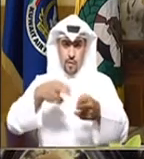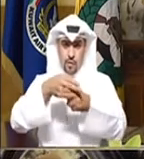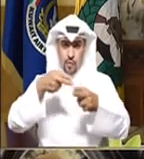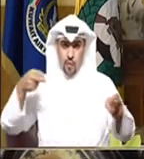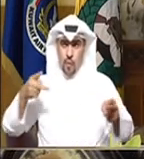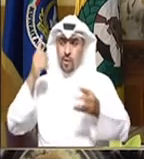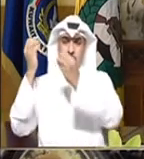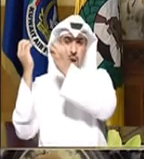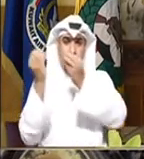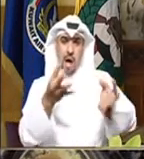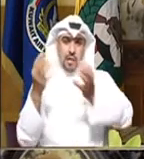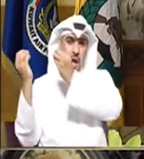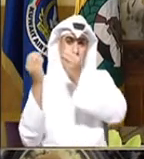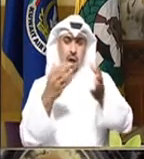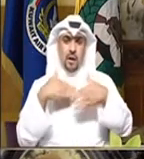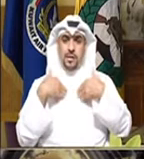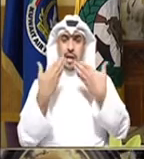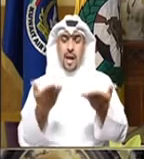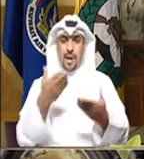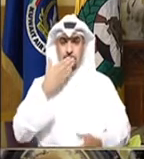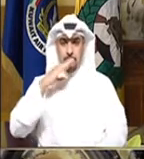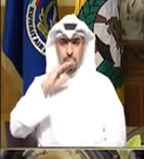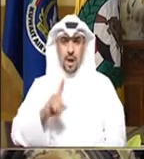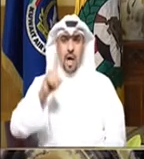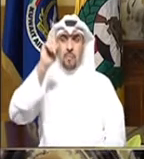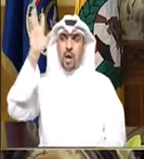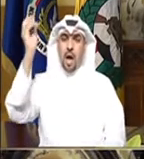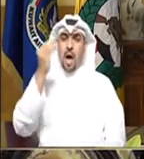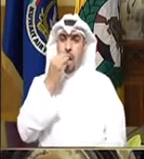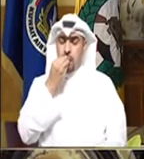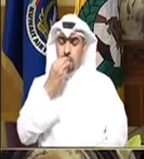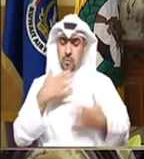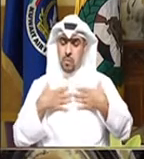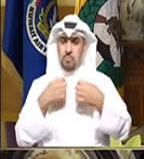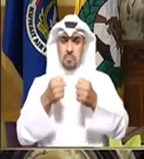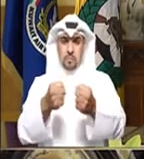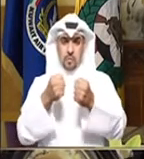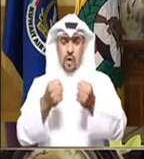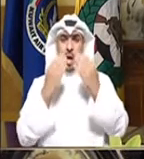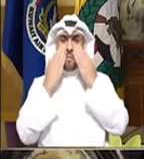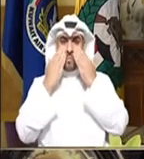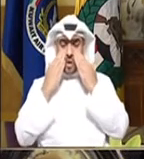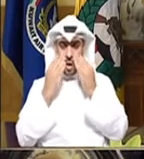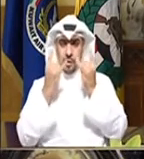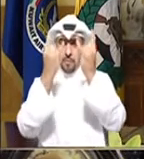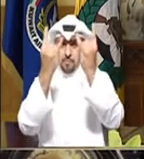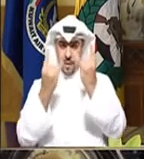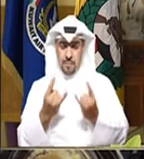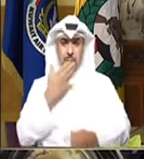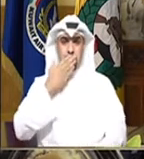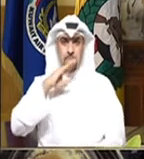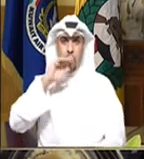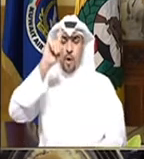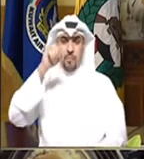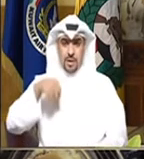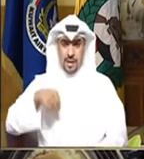خير وفضل وسعة رزق ورقد وعيش، وأحاطنا بالتواد